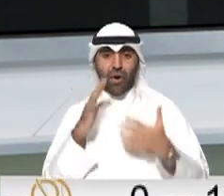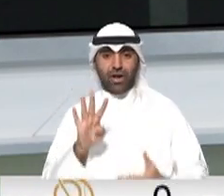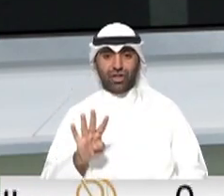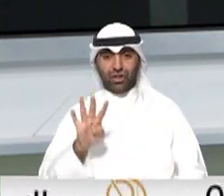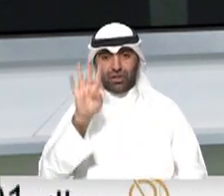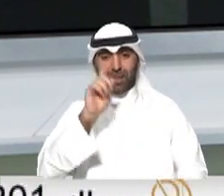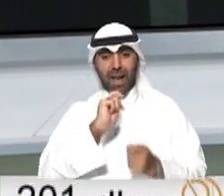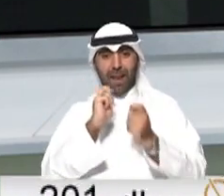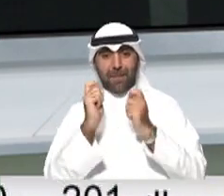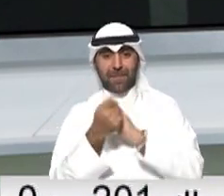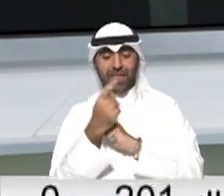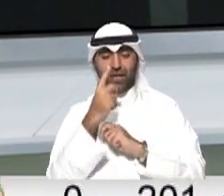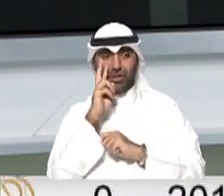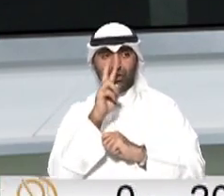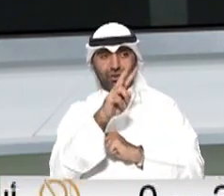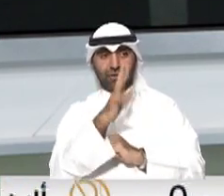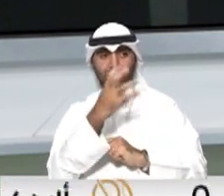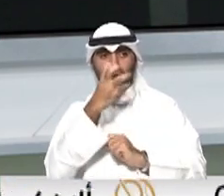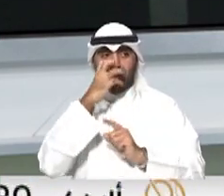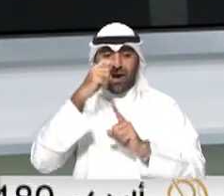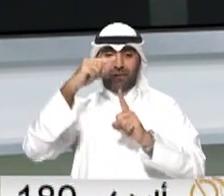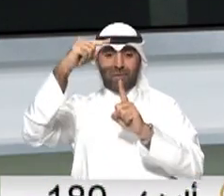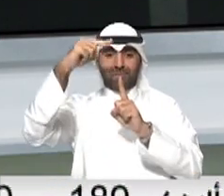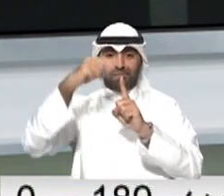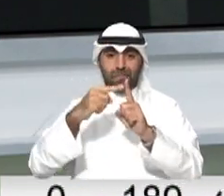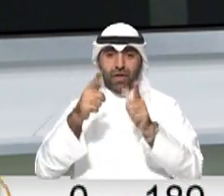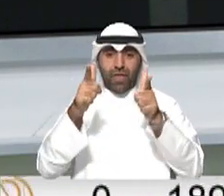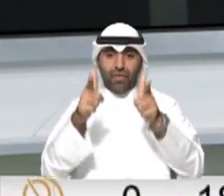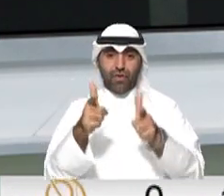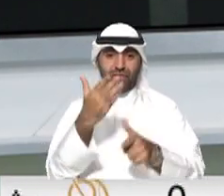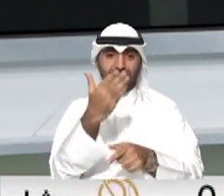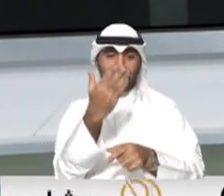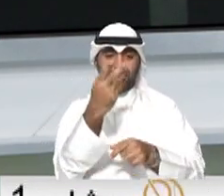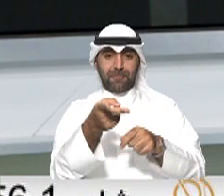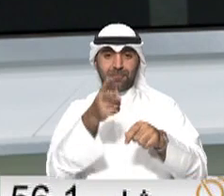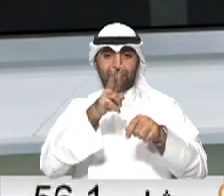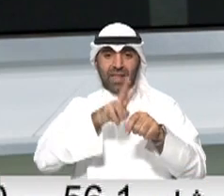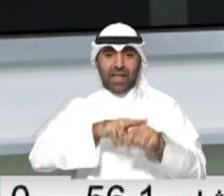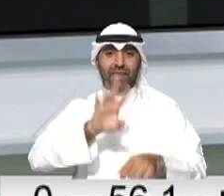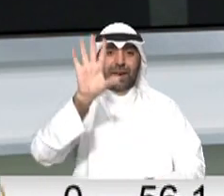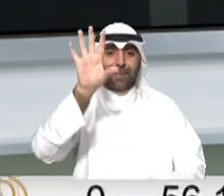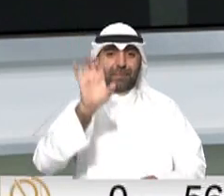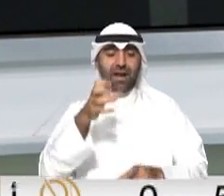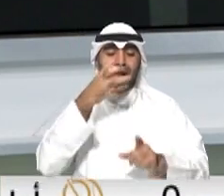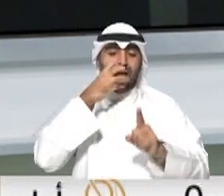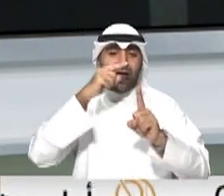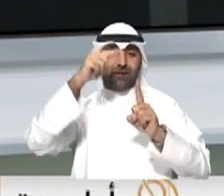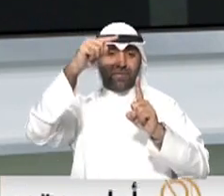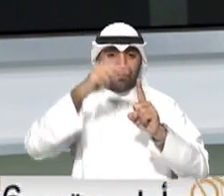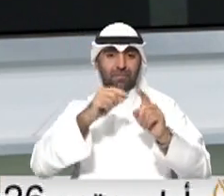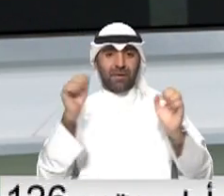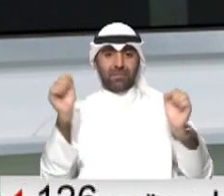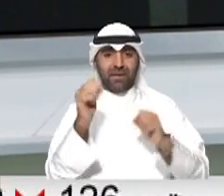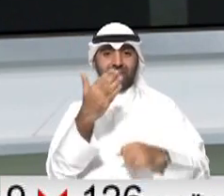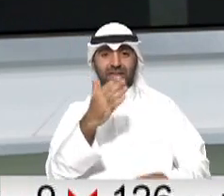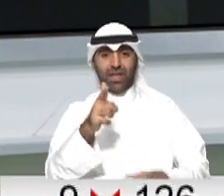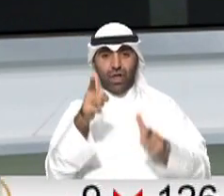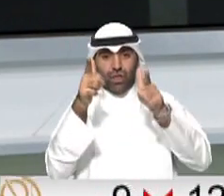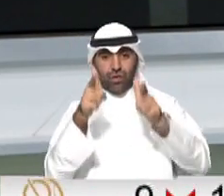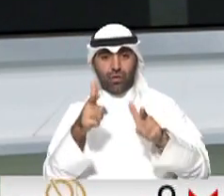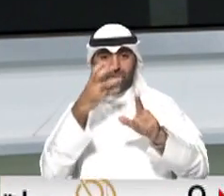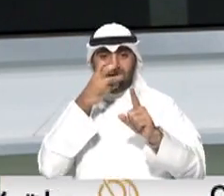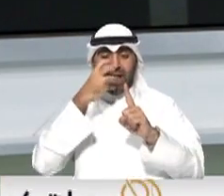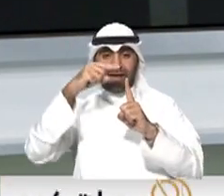مرتفع جوي، راح نلاحظ انخفاض نسبي في درجات الحرارة، تصل درجات الحرارة 26 درجة مئوية، أما بالنسبة للصغرى 18 درجة